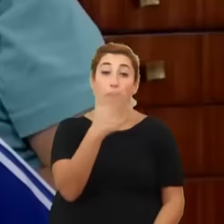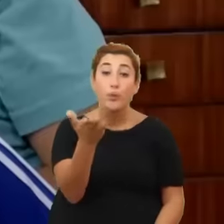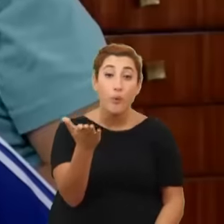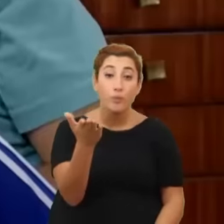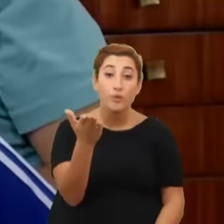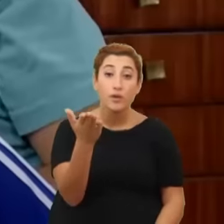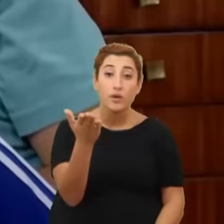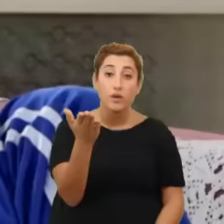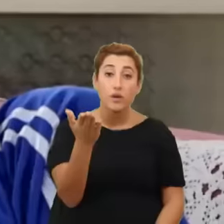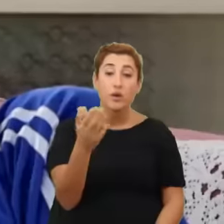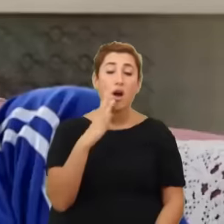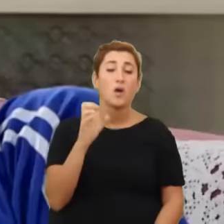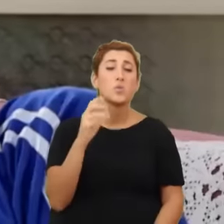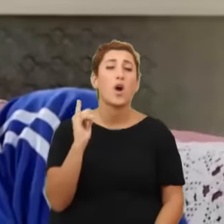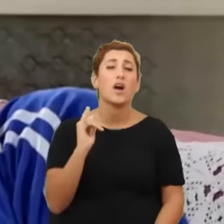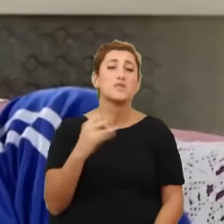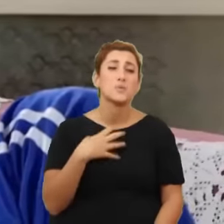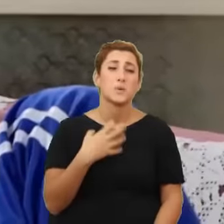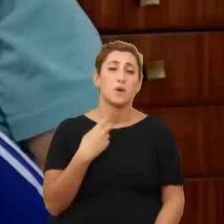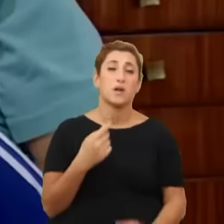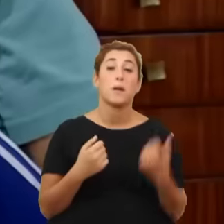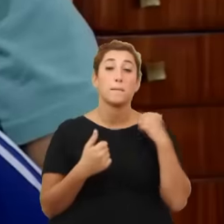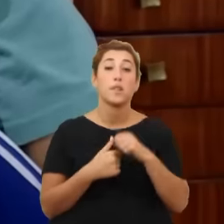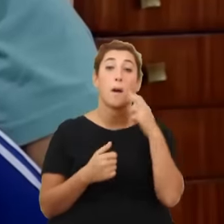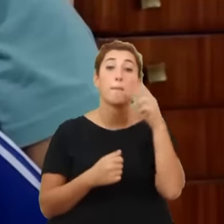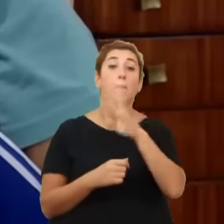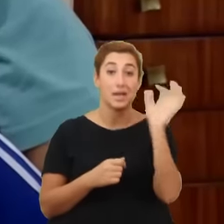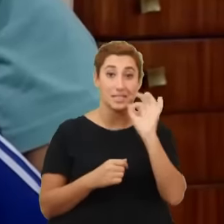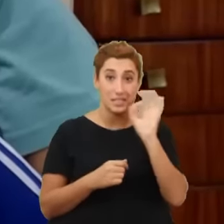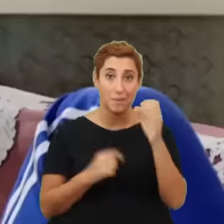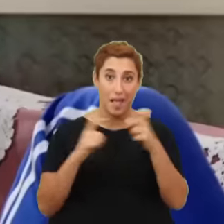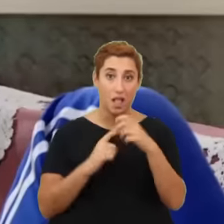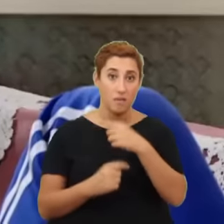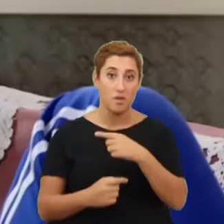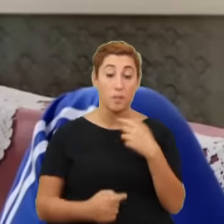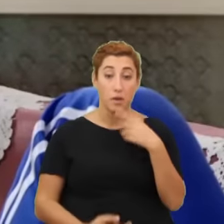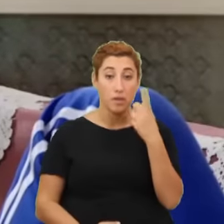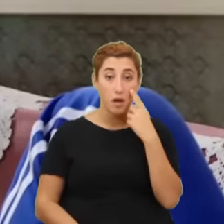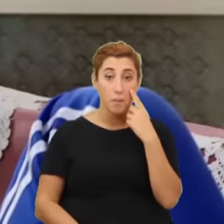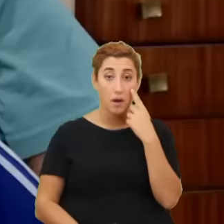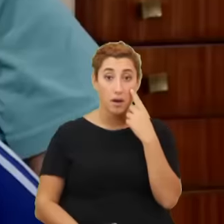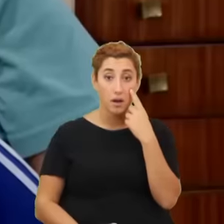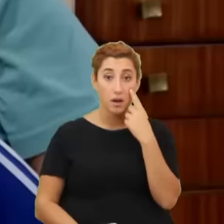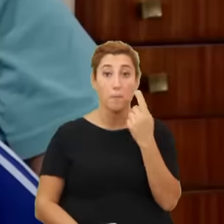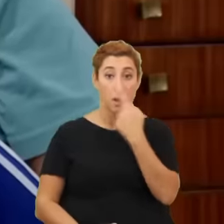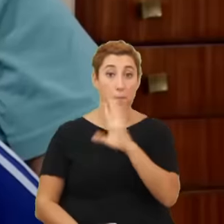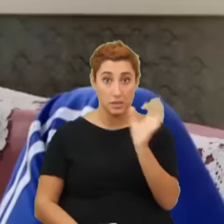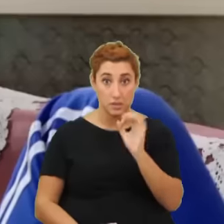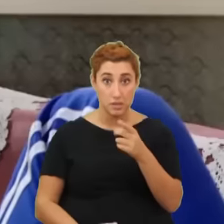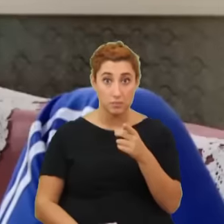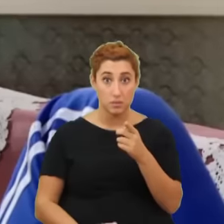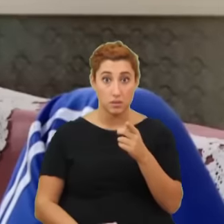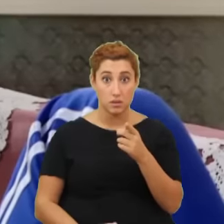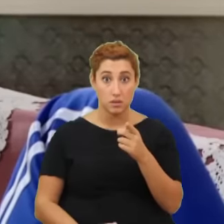Ne gülüyorsun ya? Ağrıyor, çok acıyor ya. Bir daha bakmazsın değil mi artık yani Elvan'a? Bana bak. Bakmazsın değil mi lan?